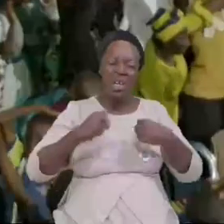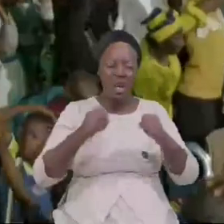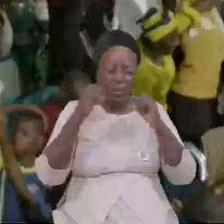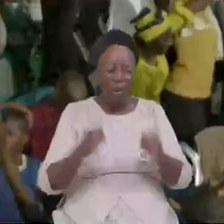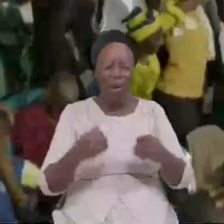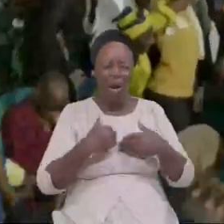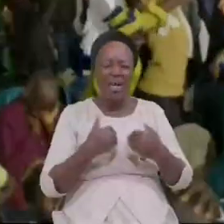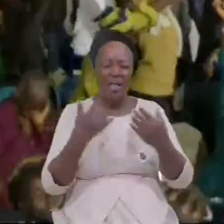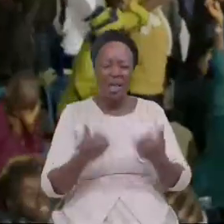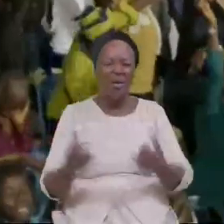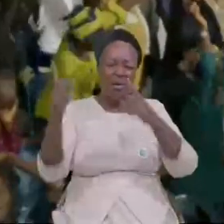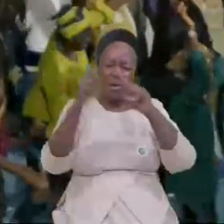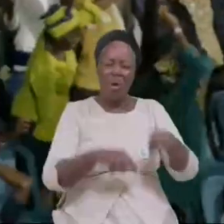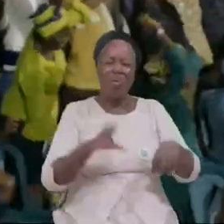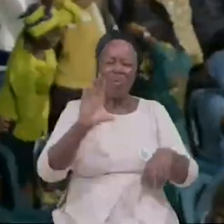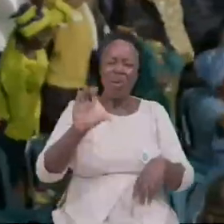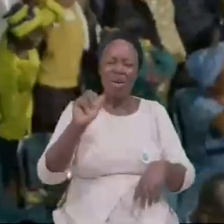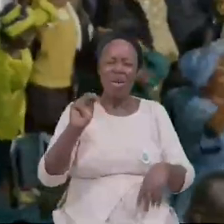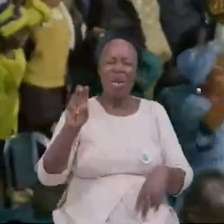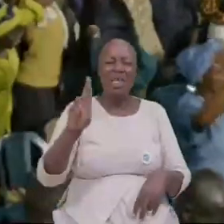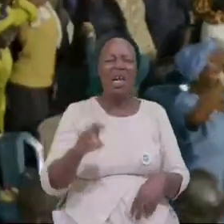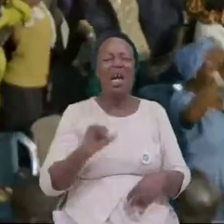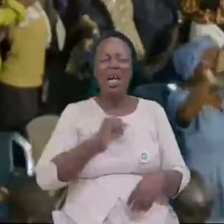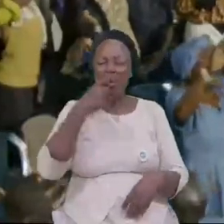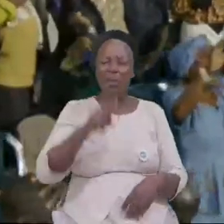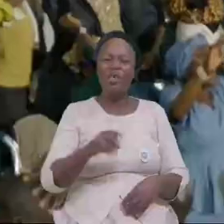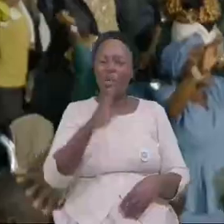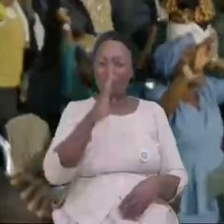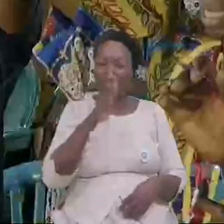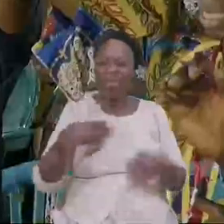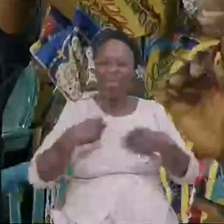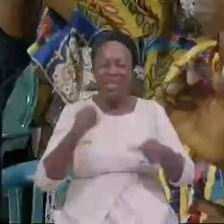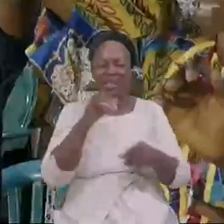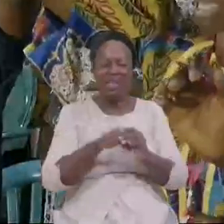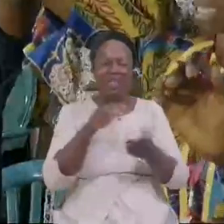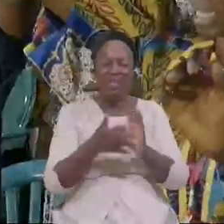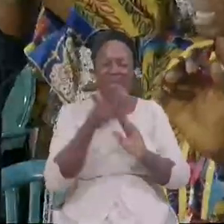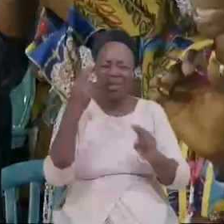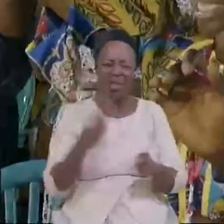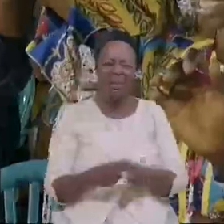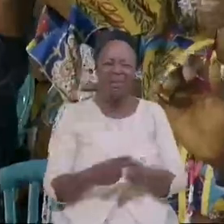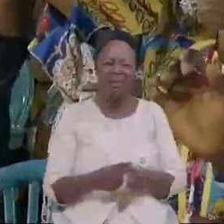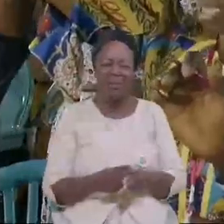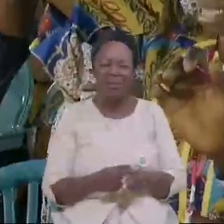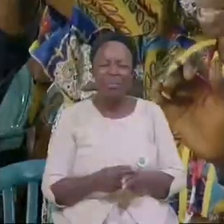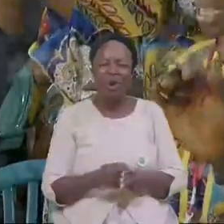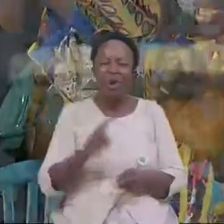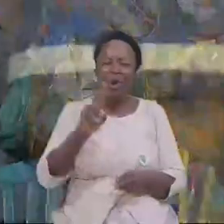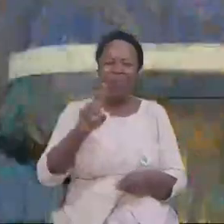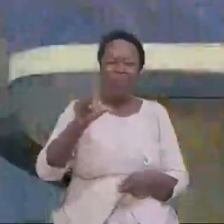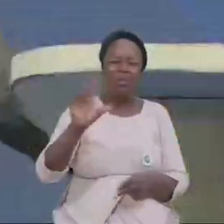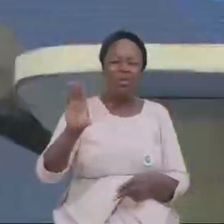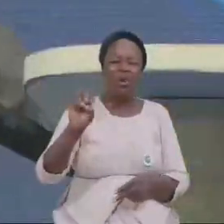maintenant. Cancer, je te commande, sois guéri au nom de Jésus. Il sait,